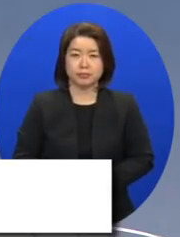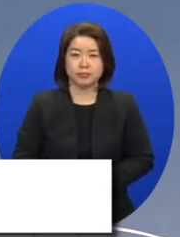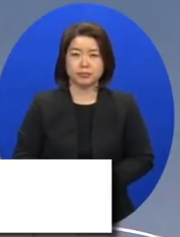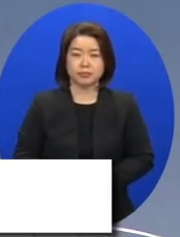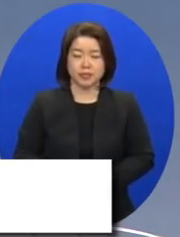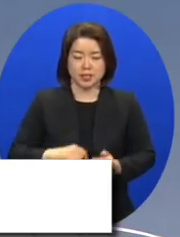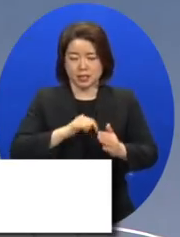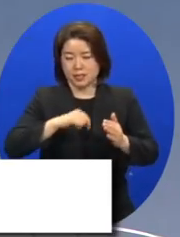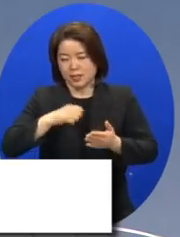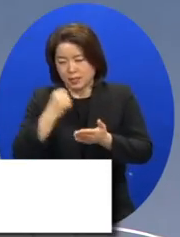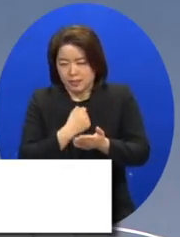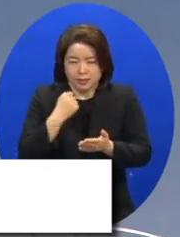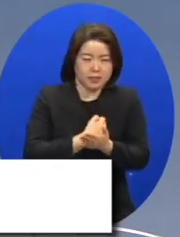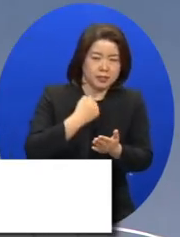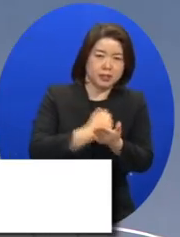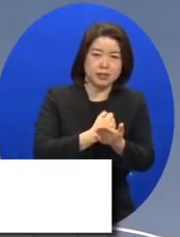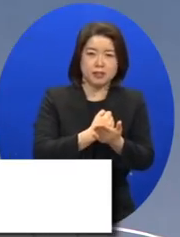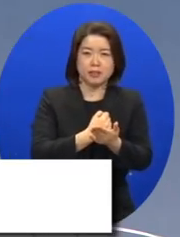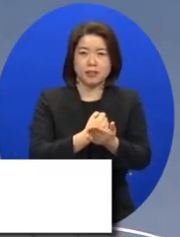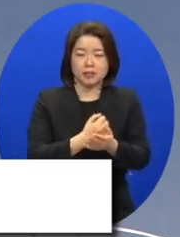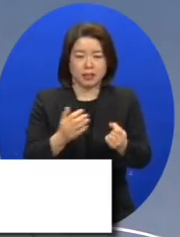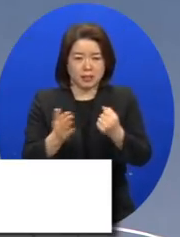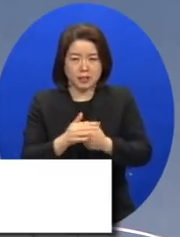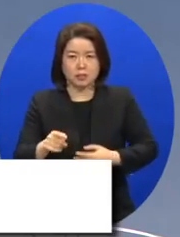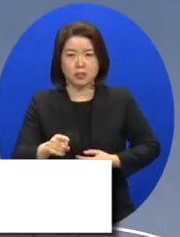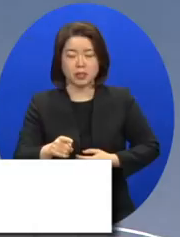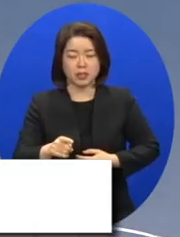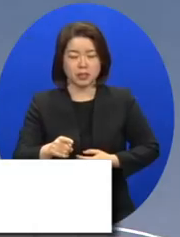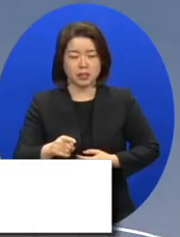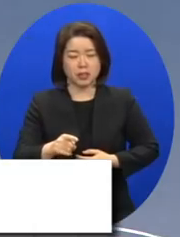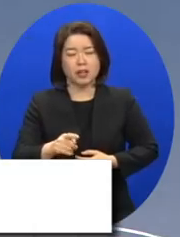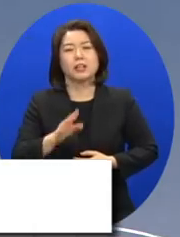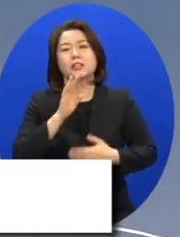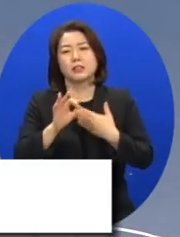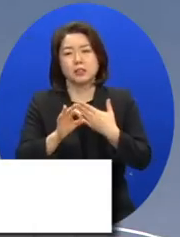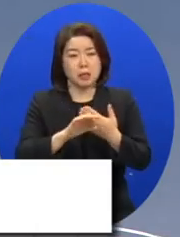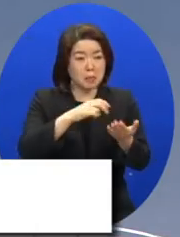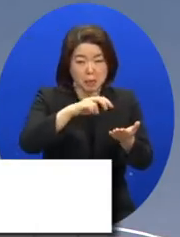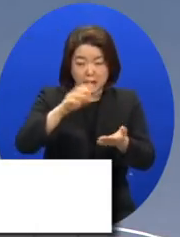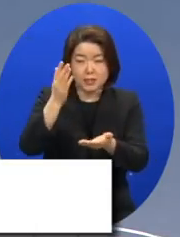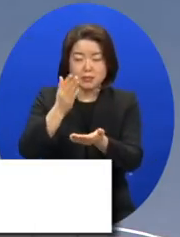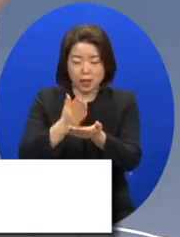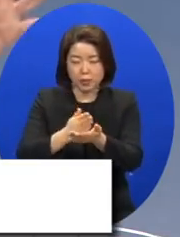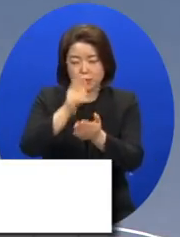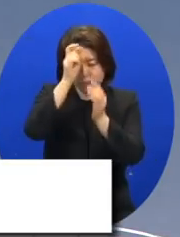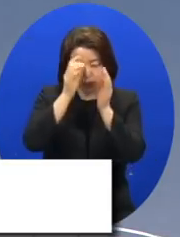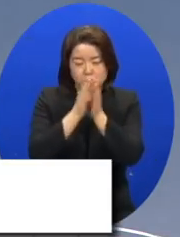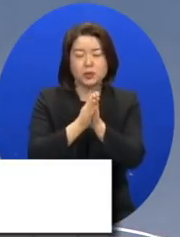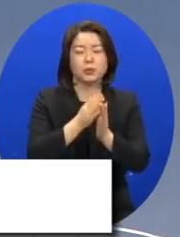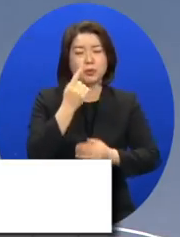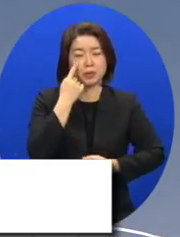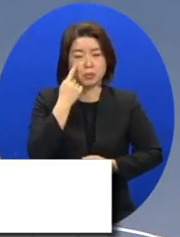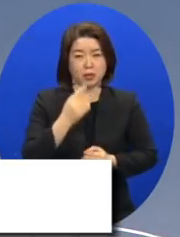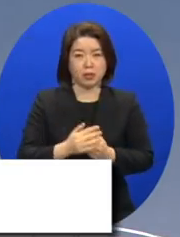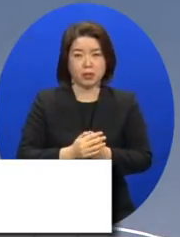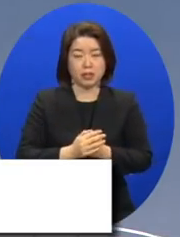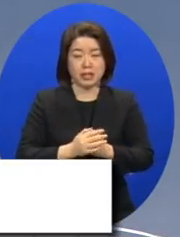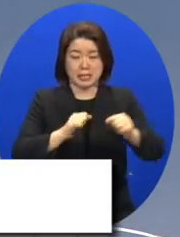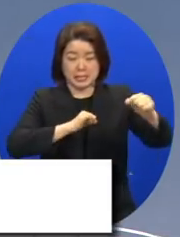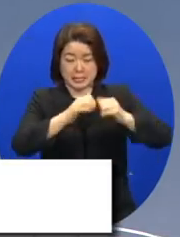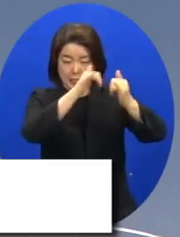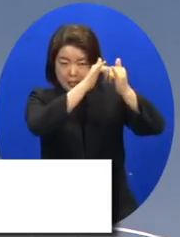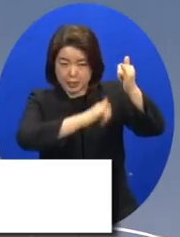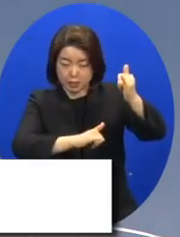막 속이 안타까움 연 그래서 기도하라고 하는거 아니겠습니까 역사를 주관하시는 분은 하나님이십니다